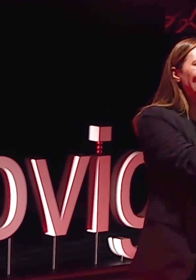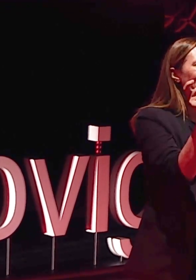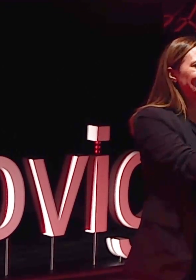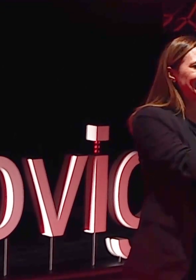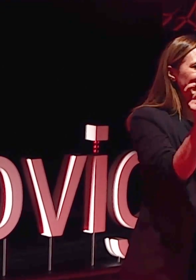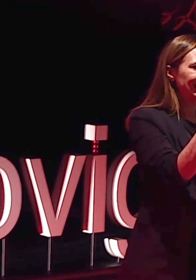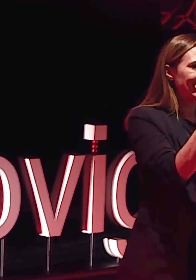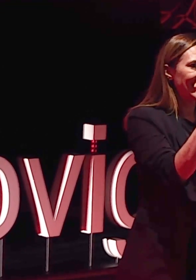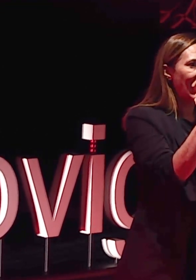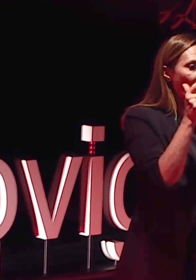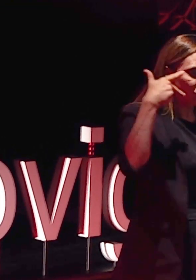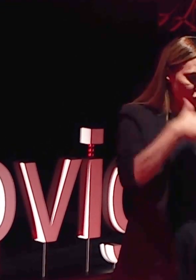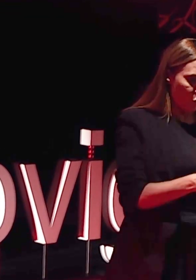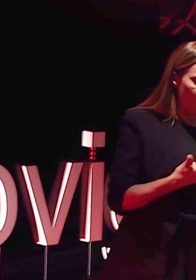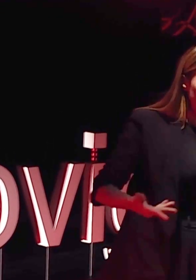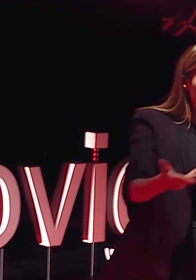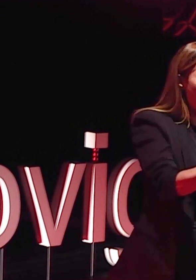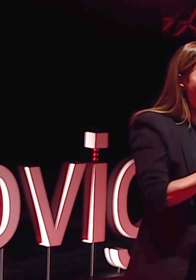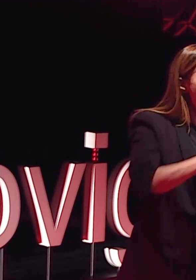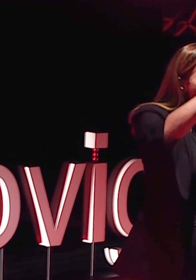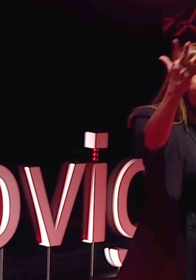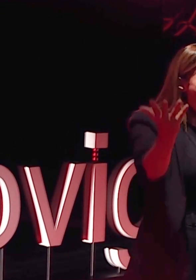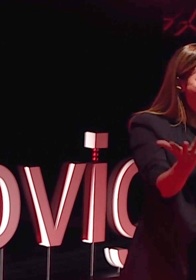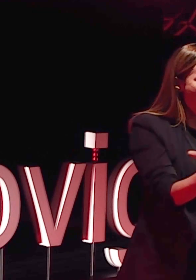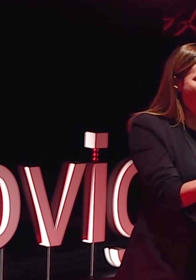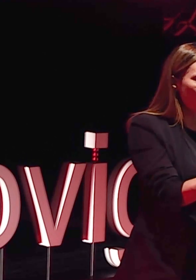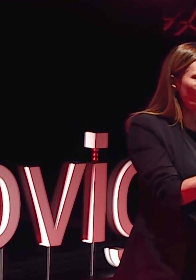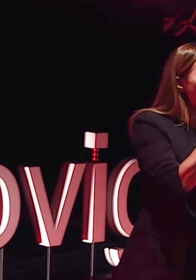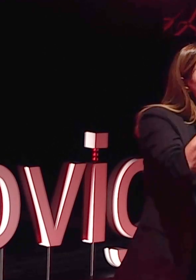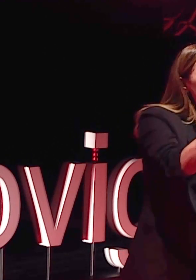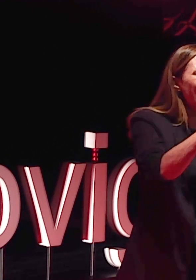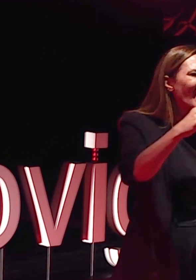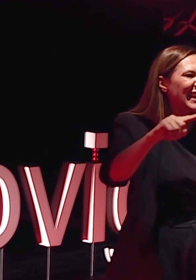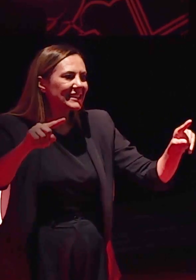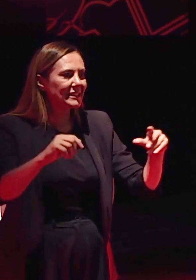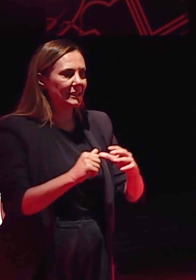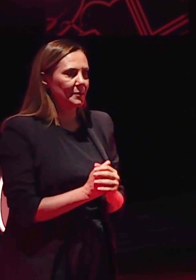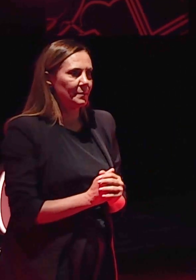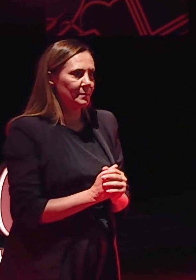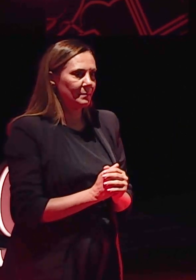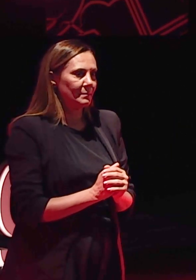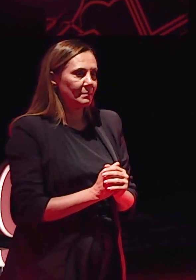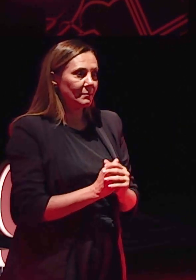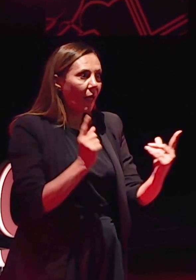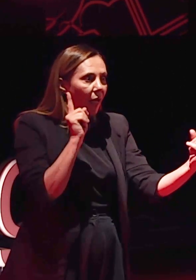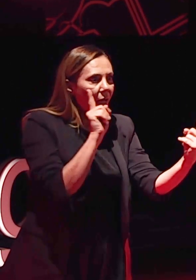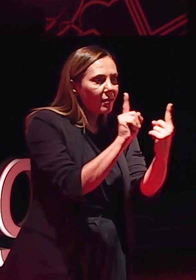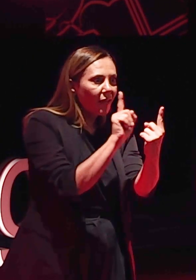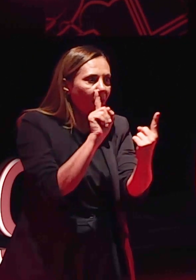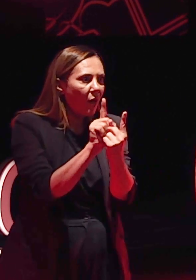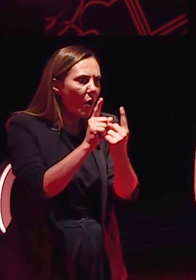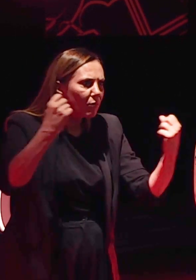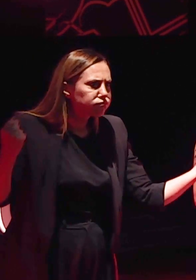in una società e in un mondo pieno di diversità che si incontrano e si